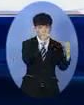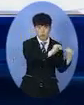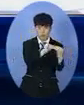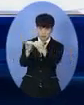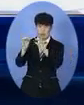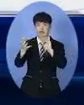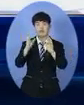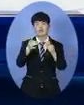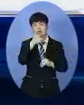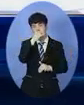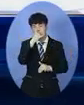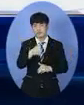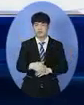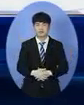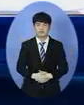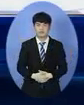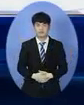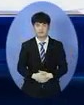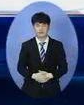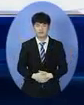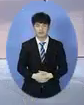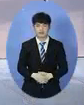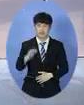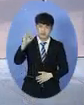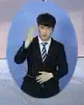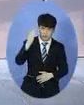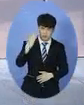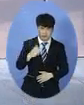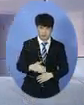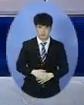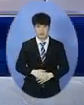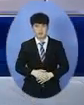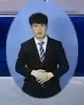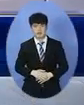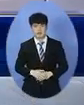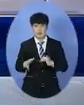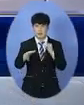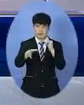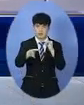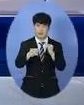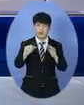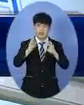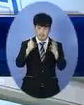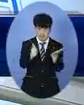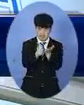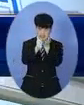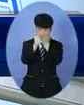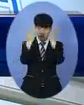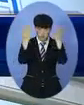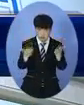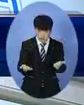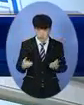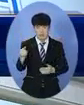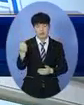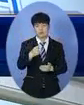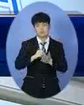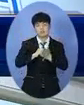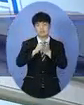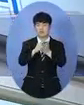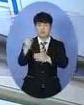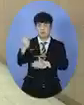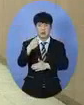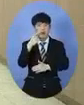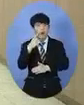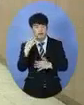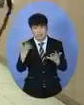열고 토론과 소통의 시간을 가졌습니다. 최근 육아휴직에 도전하는 아빠들과 근로시간 단축으로 일과